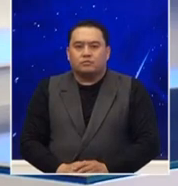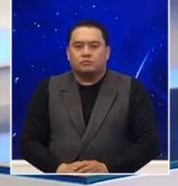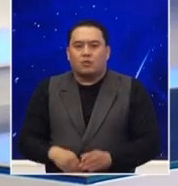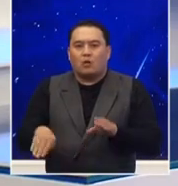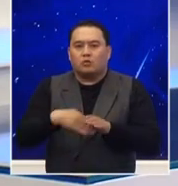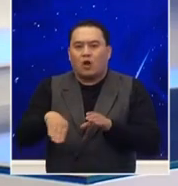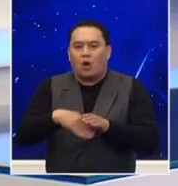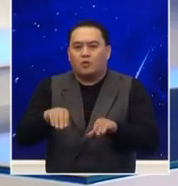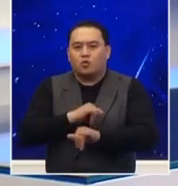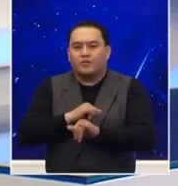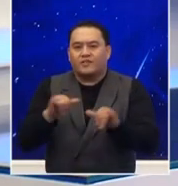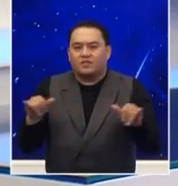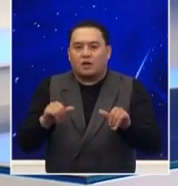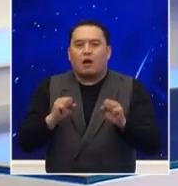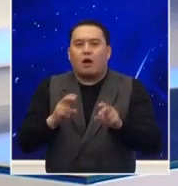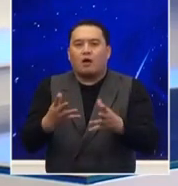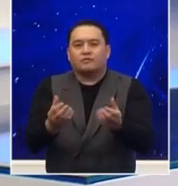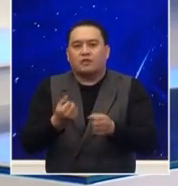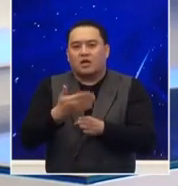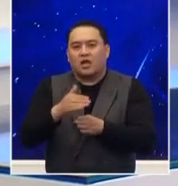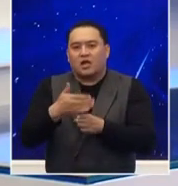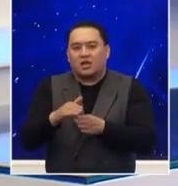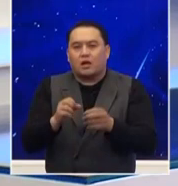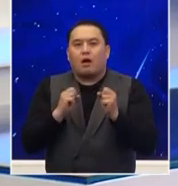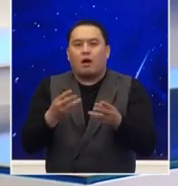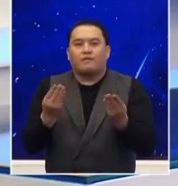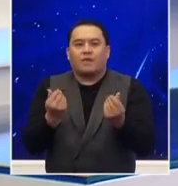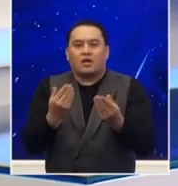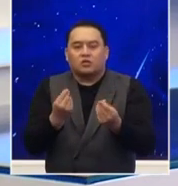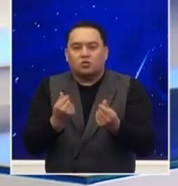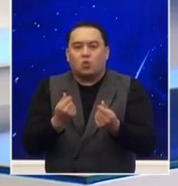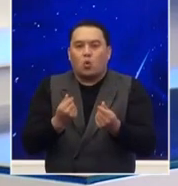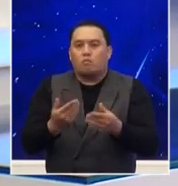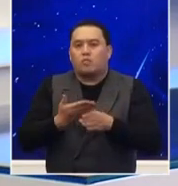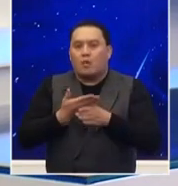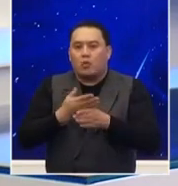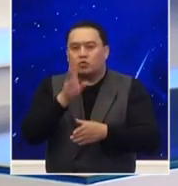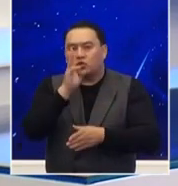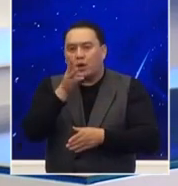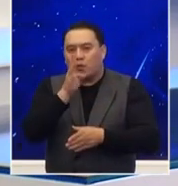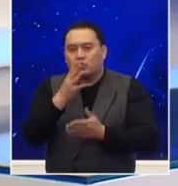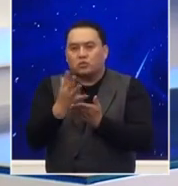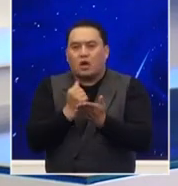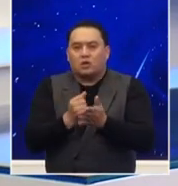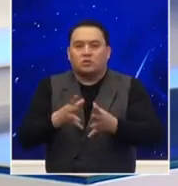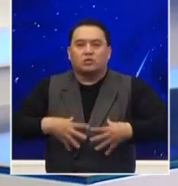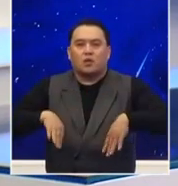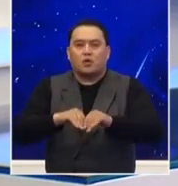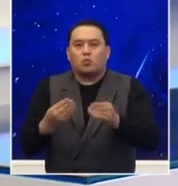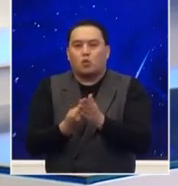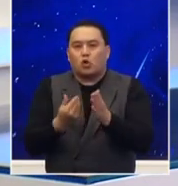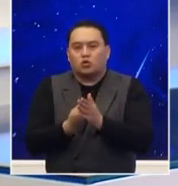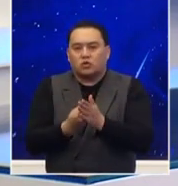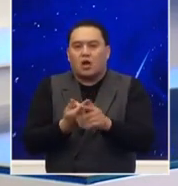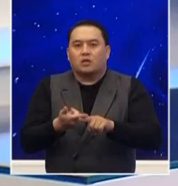Накопить и приумножить, как взять кредит и не прогореть, какие финансовые инструменты помогут заработать, как сохранить семейный бюджет.